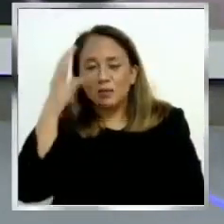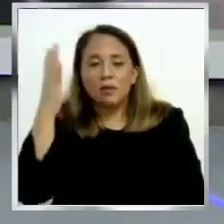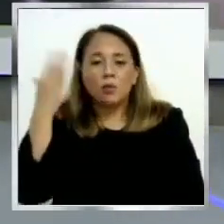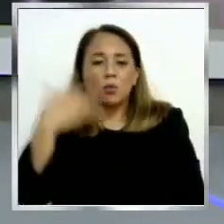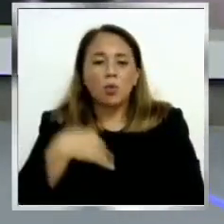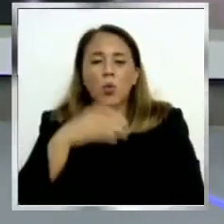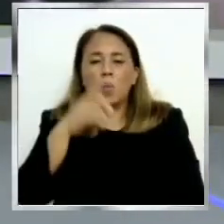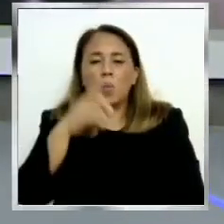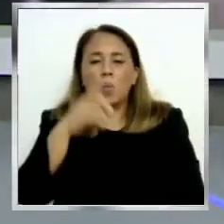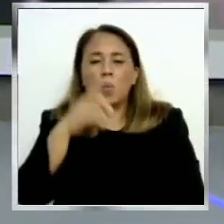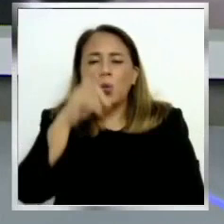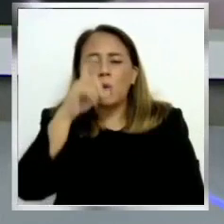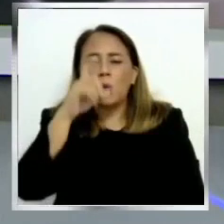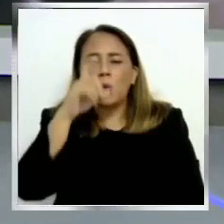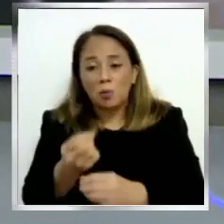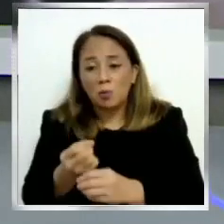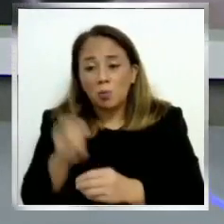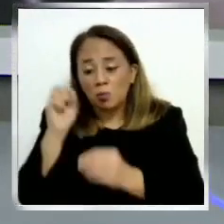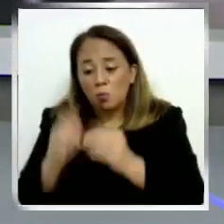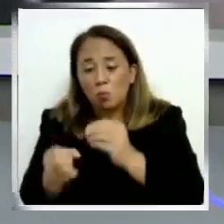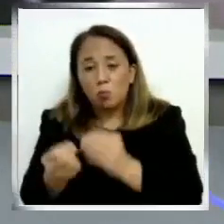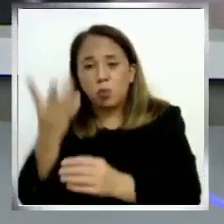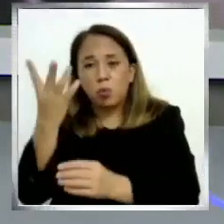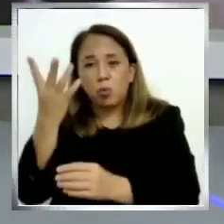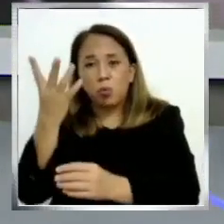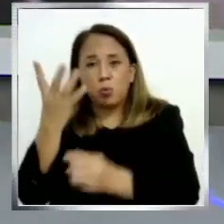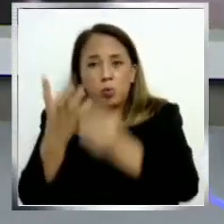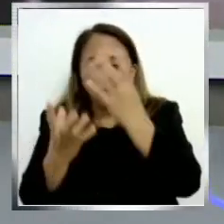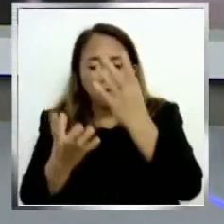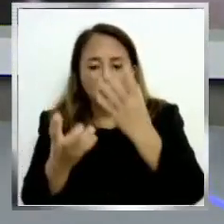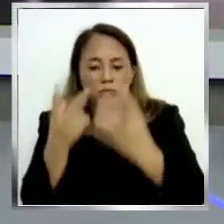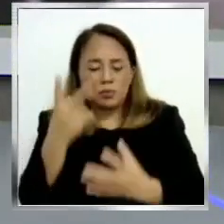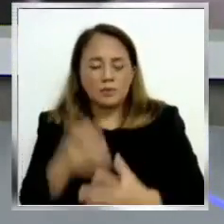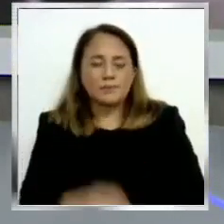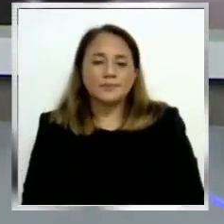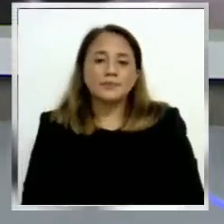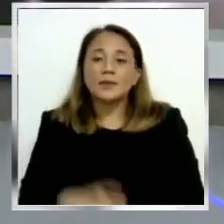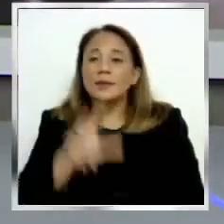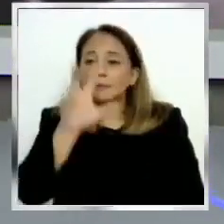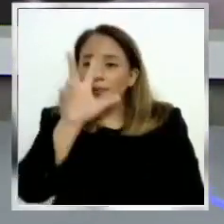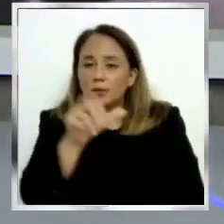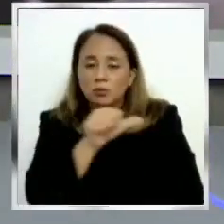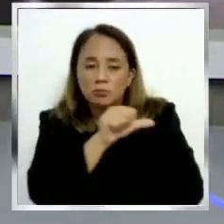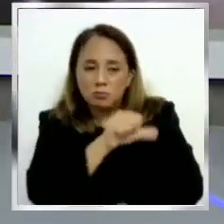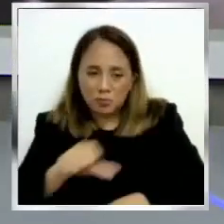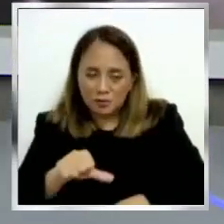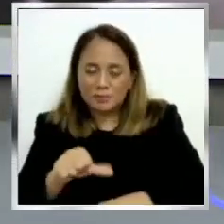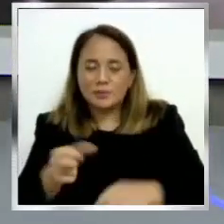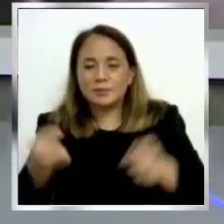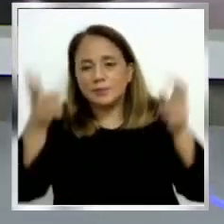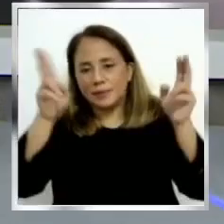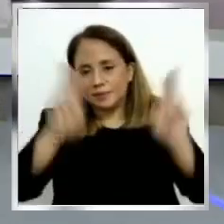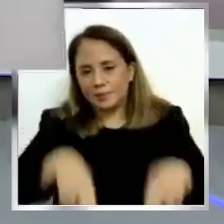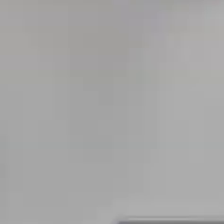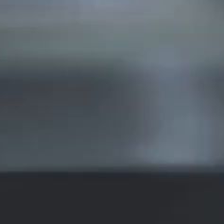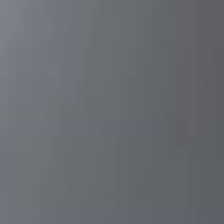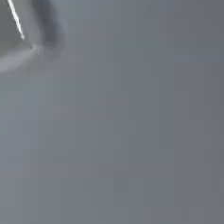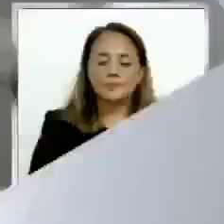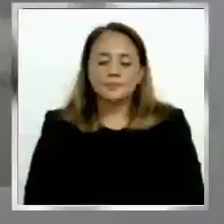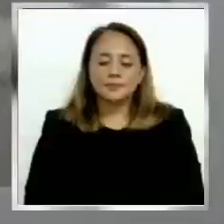paputok, bigla na lang daw sumabog. Tatlo ang sugatan dahil sa insidente. Nakatutok si Emil Sumangi.